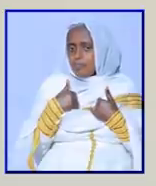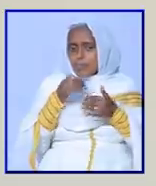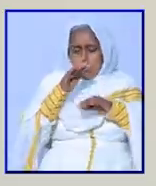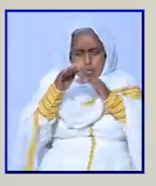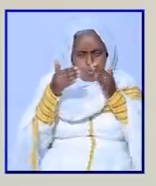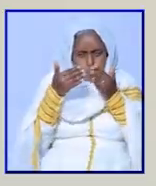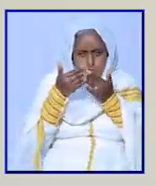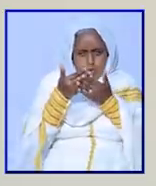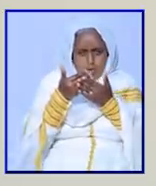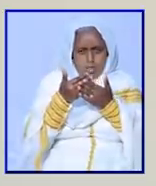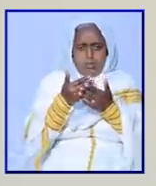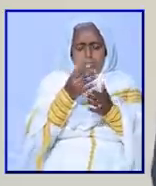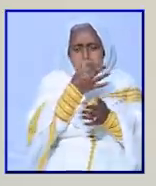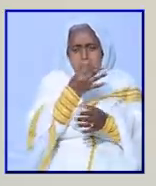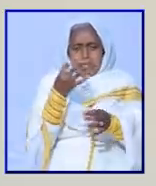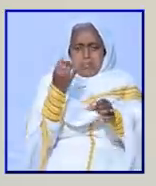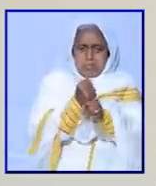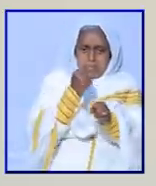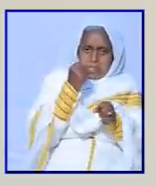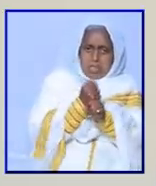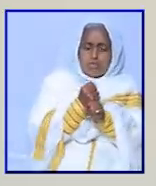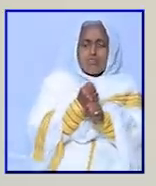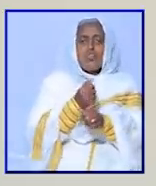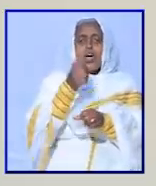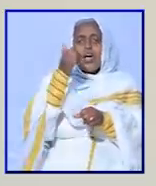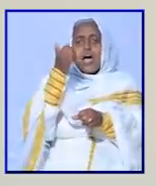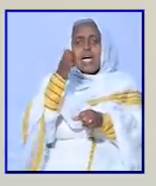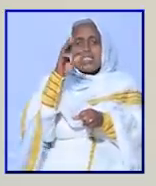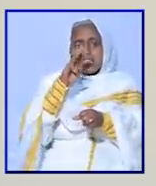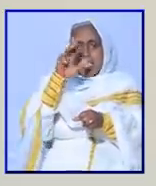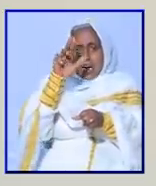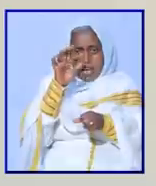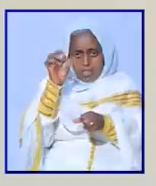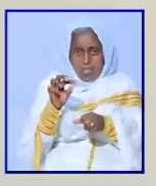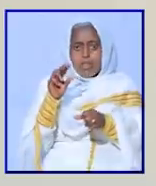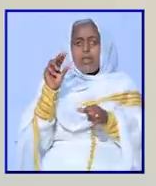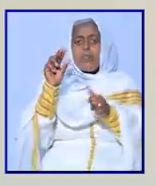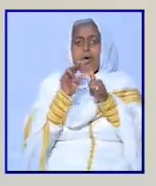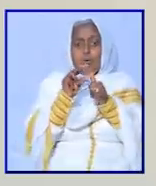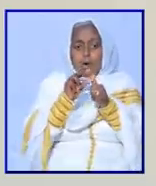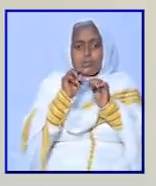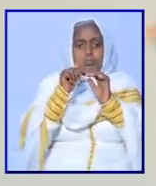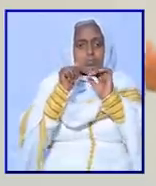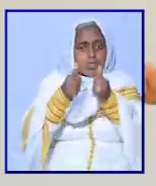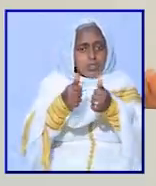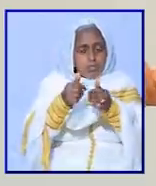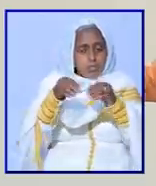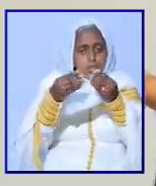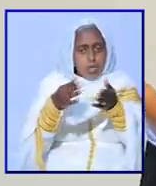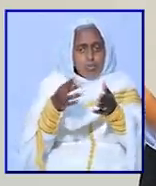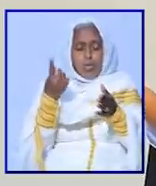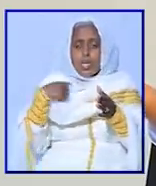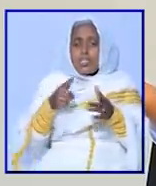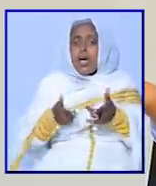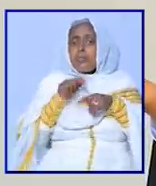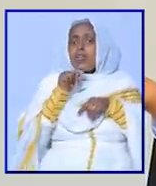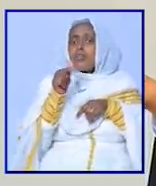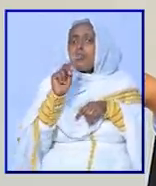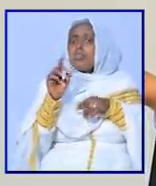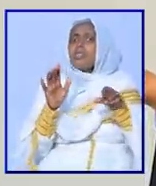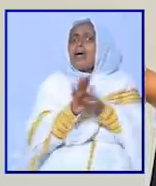እ ሁላችሁ በደንብ ሰርታችሁ አስራቱን በኩራቱን የምታወጡ ሁናችሁ እኛ ባንኖርስ ምን